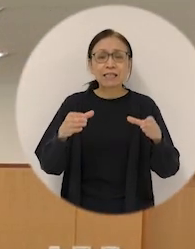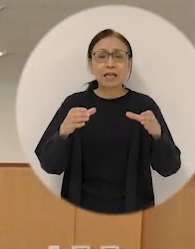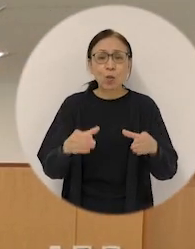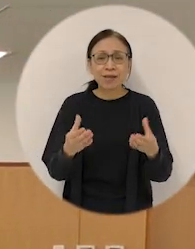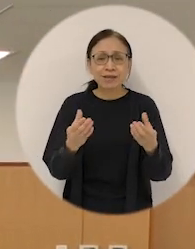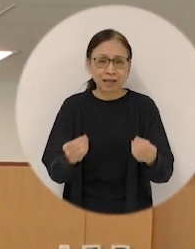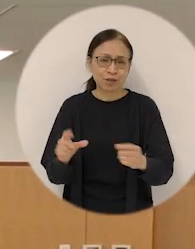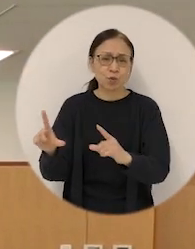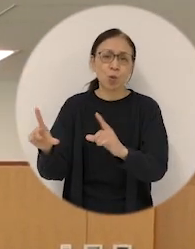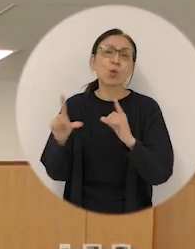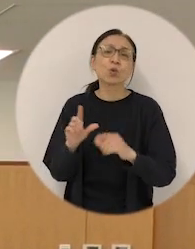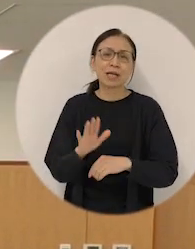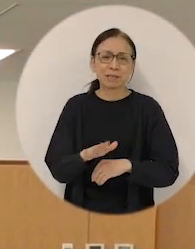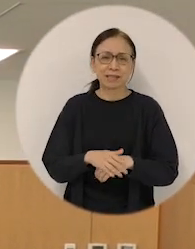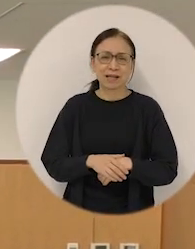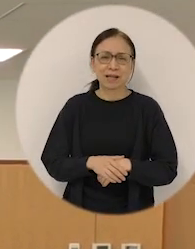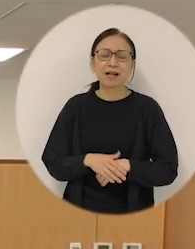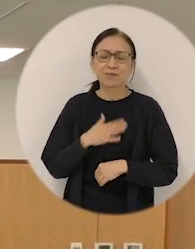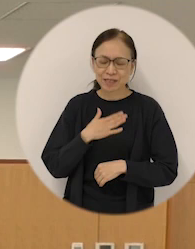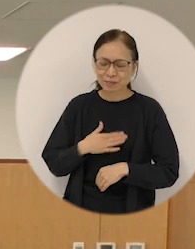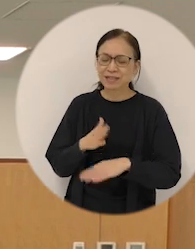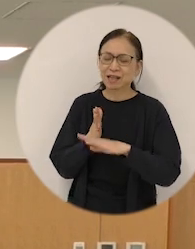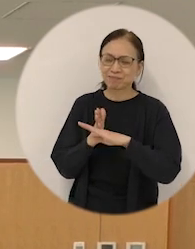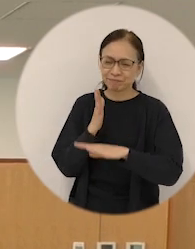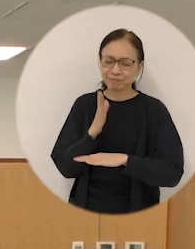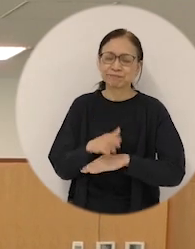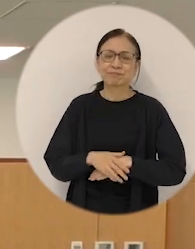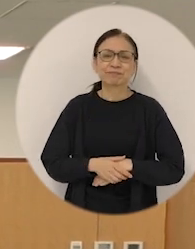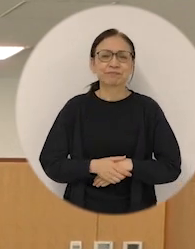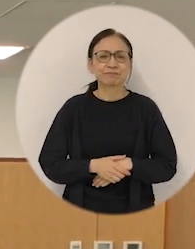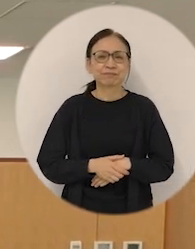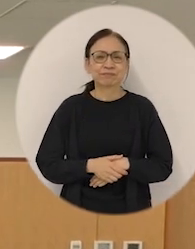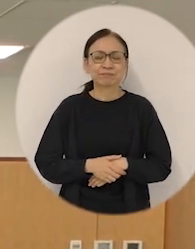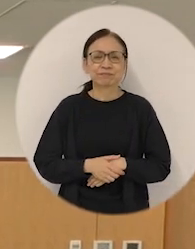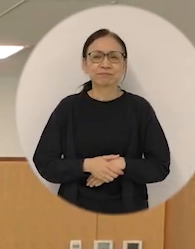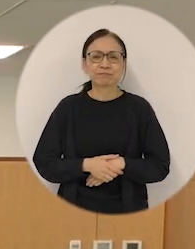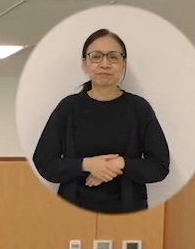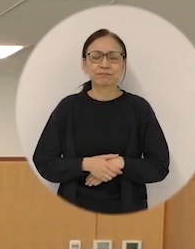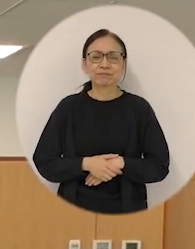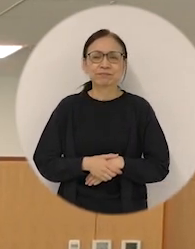報告を受けております。 わかりました、ありがとうございます。